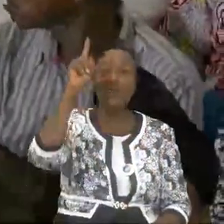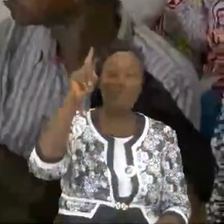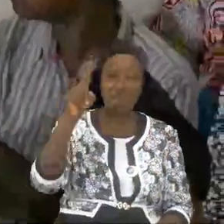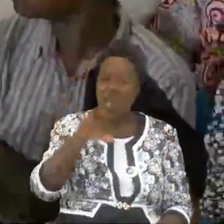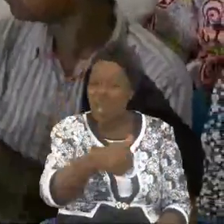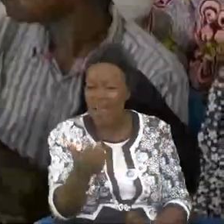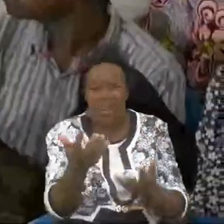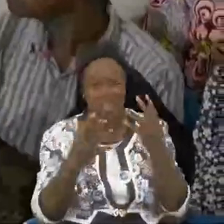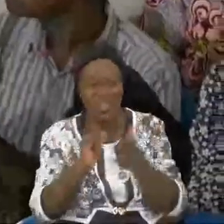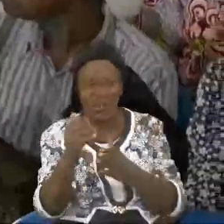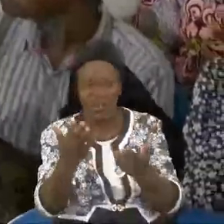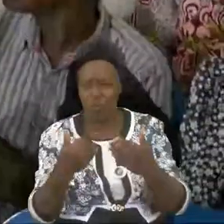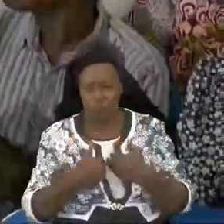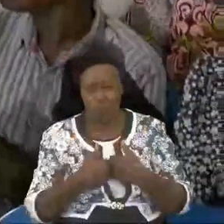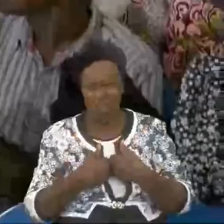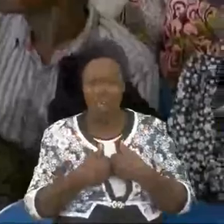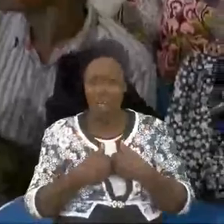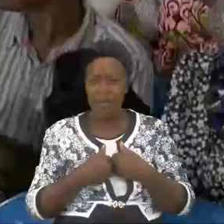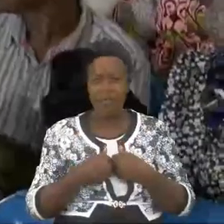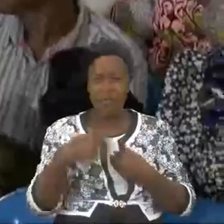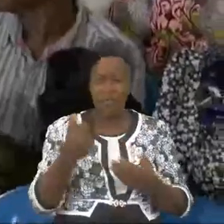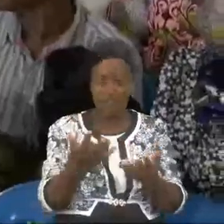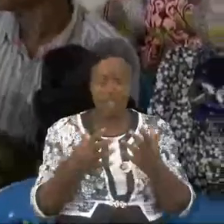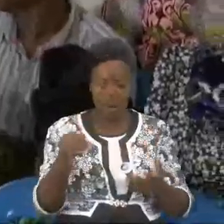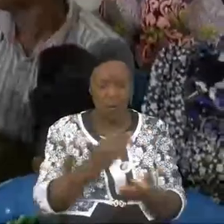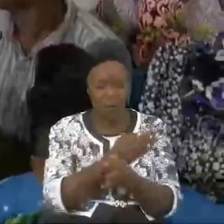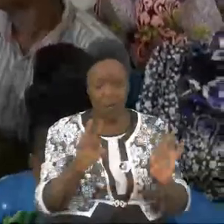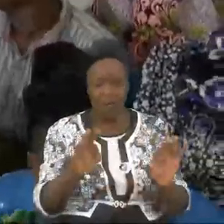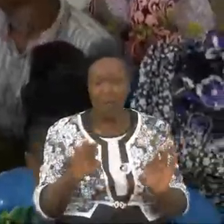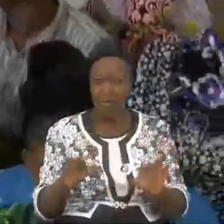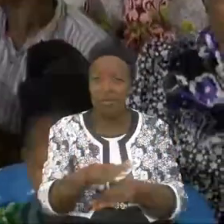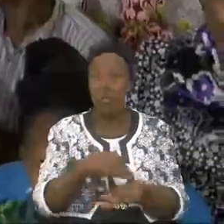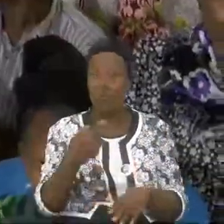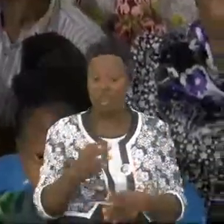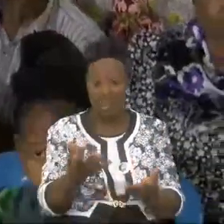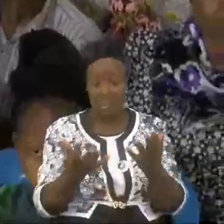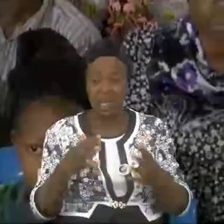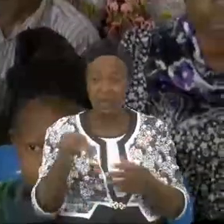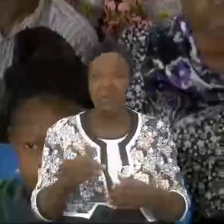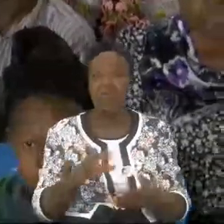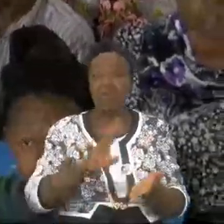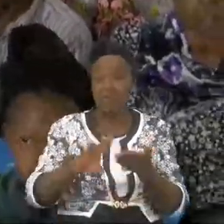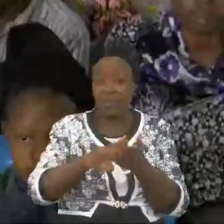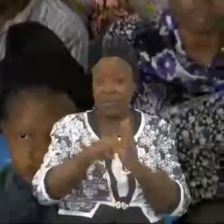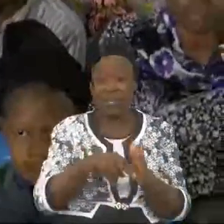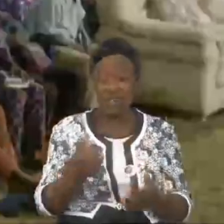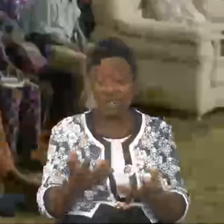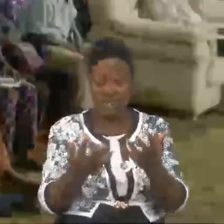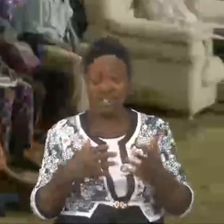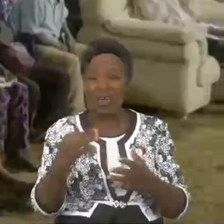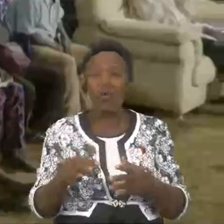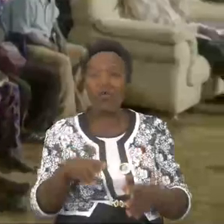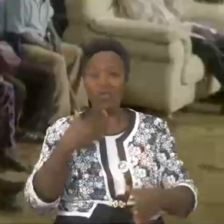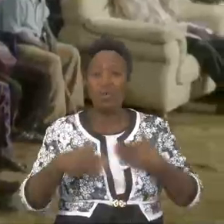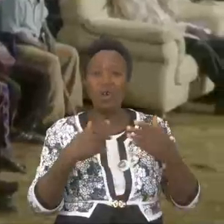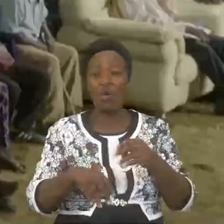que tu as, désir de la liberté, le désir pour le pardon, le désir de la joie du salut